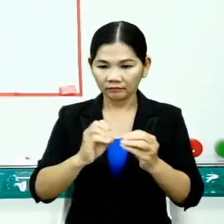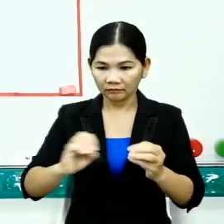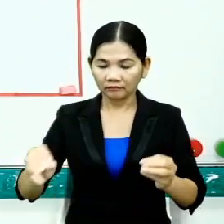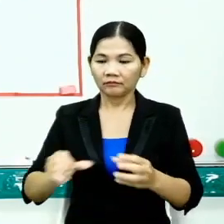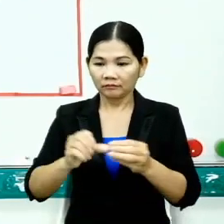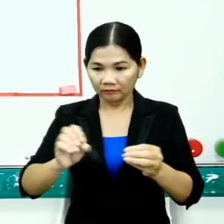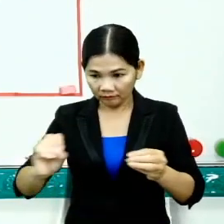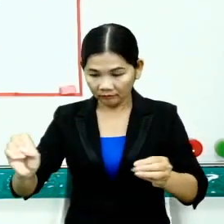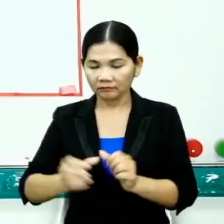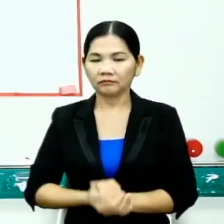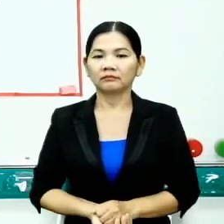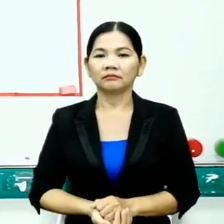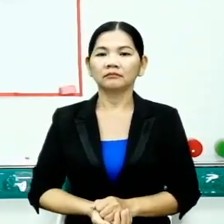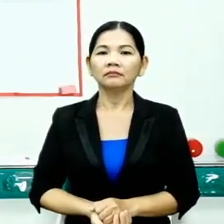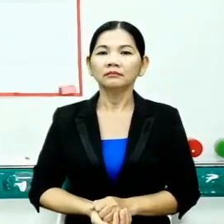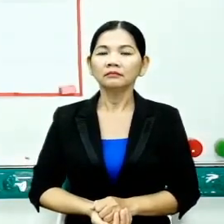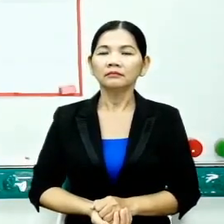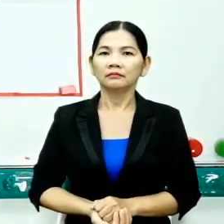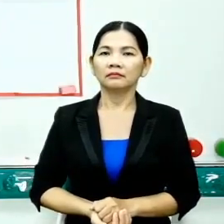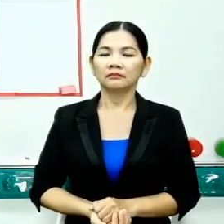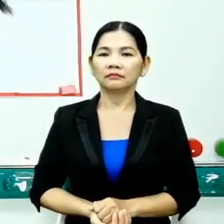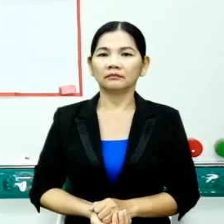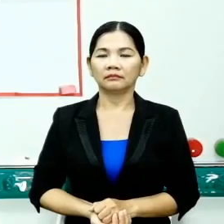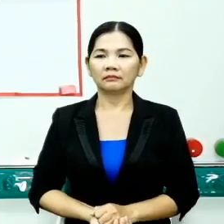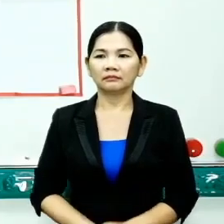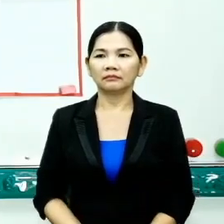ក៏ហ្វឺតមកចា